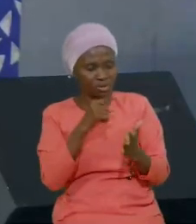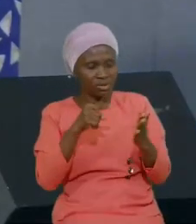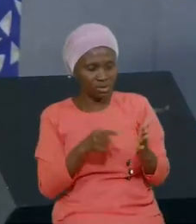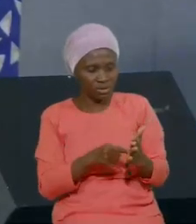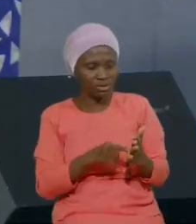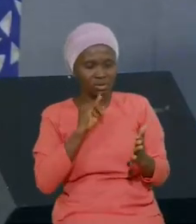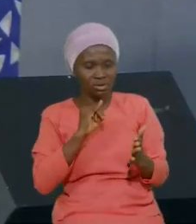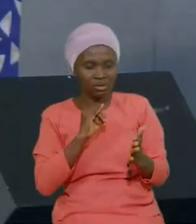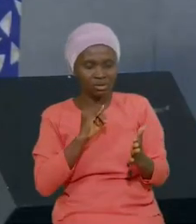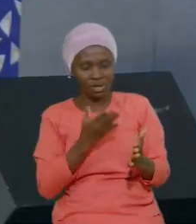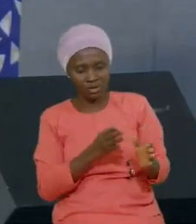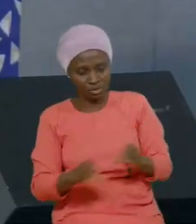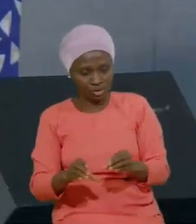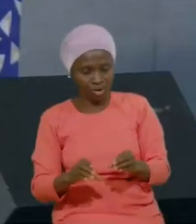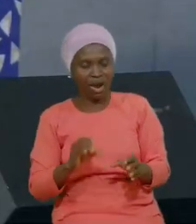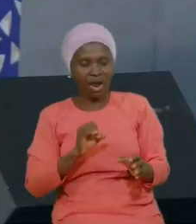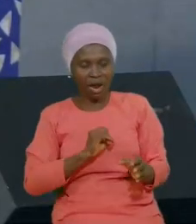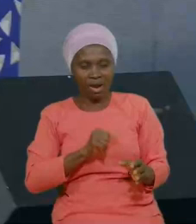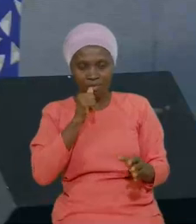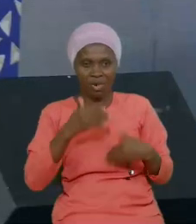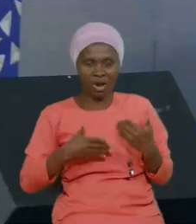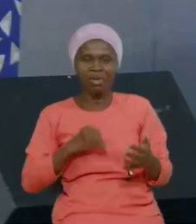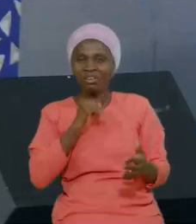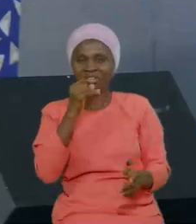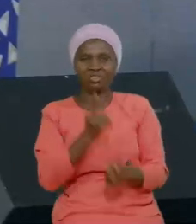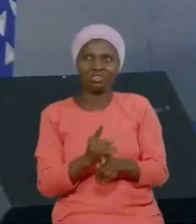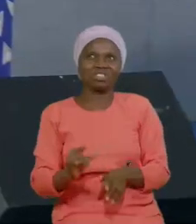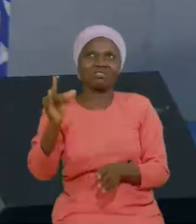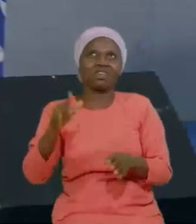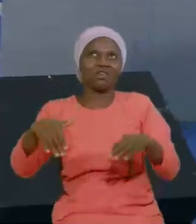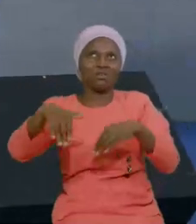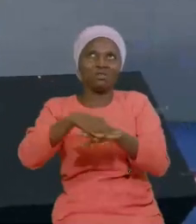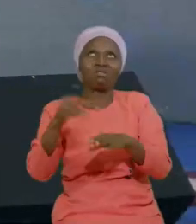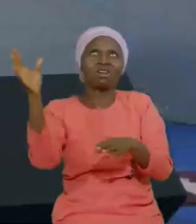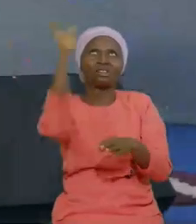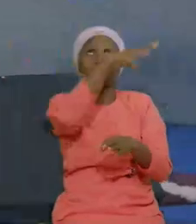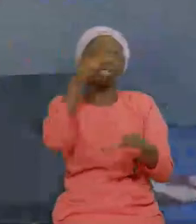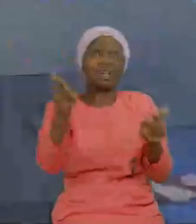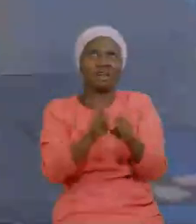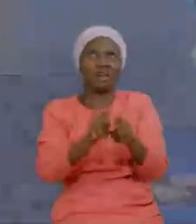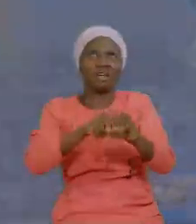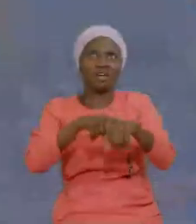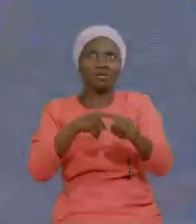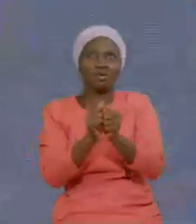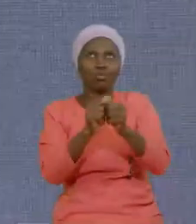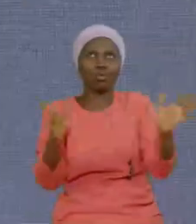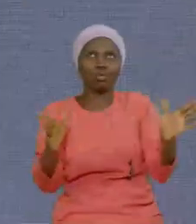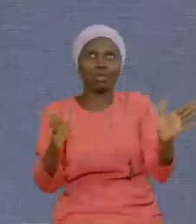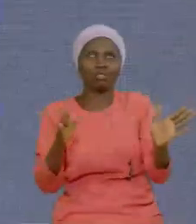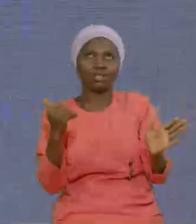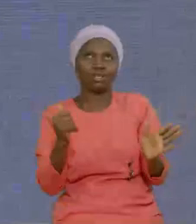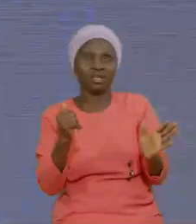here flying over the sky like a bird without a definite achievement.